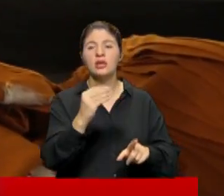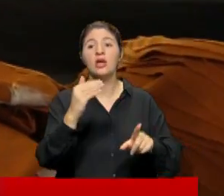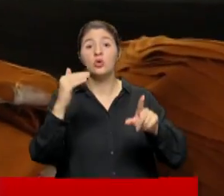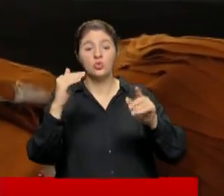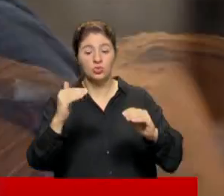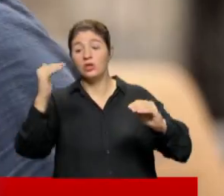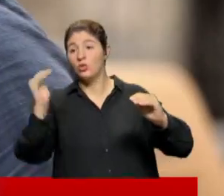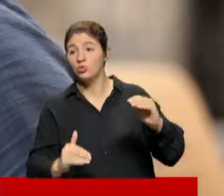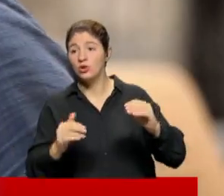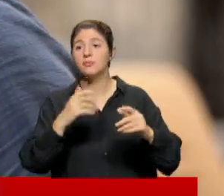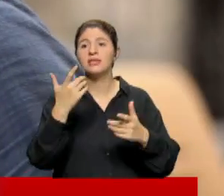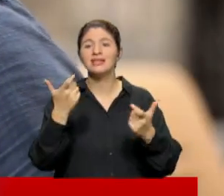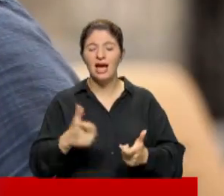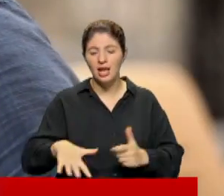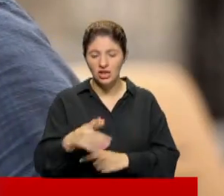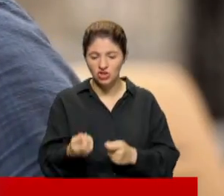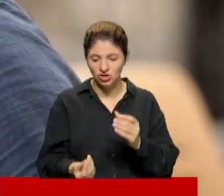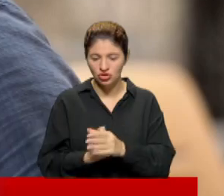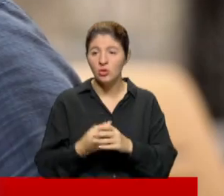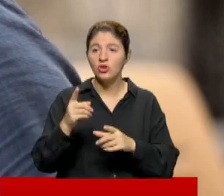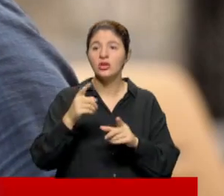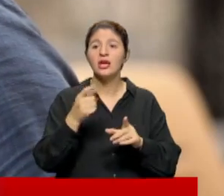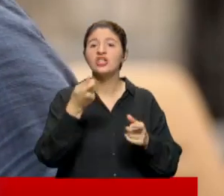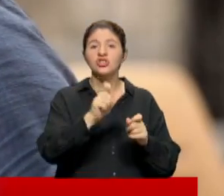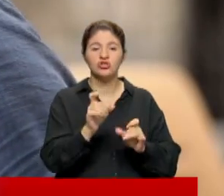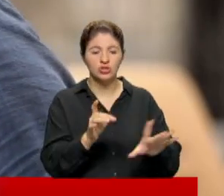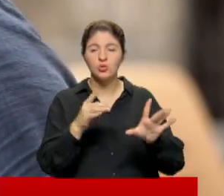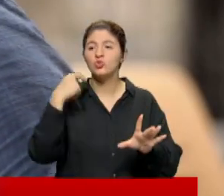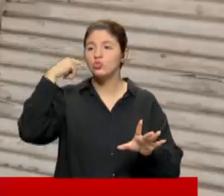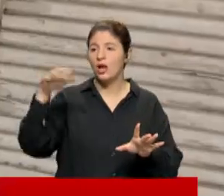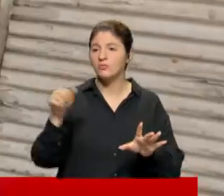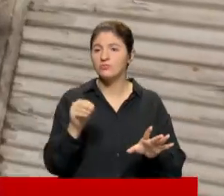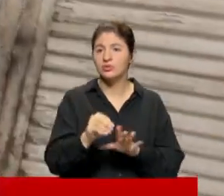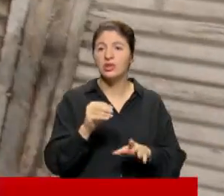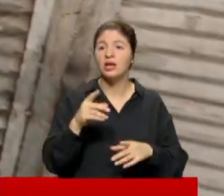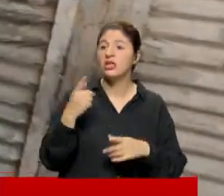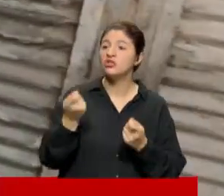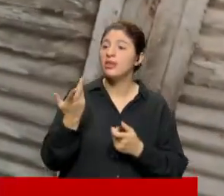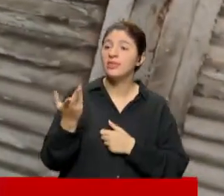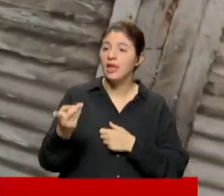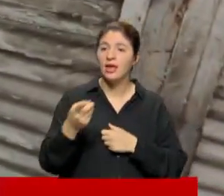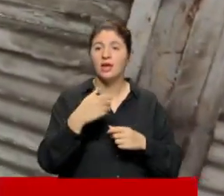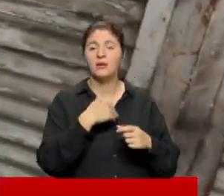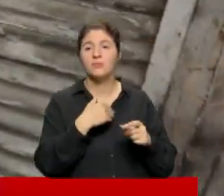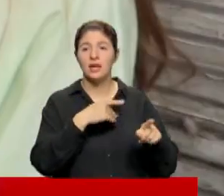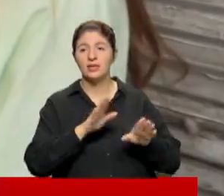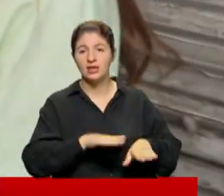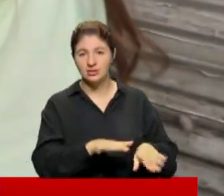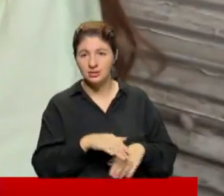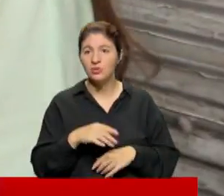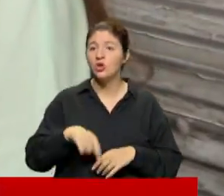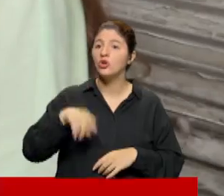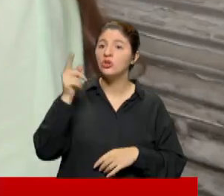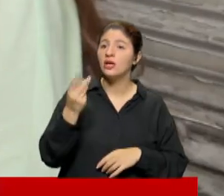çalıştırmak ya da yerli işçileri çıkarıp onun yerine Suriyeli işçileri daha ucuza çalıştırmak gibi ne işli yapıyorsunuz Ben derzi abla